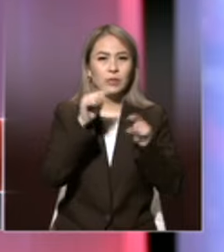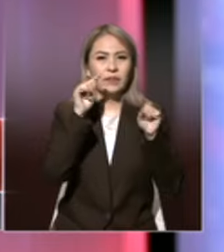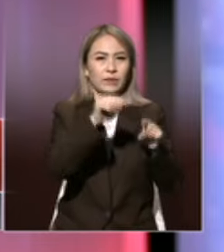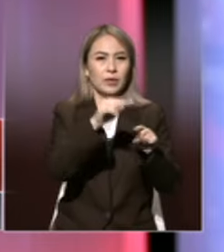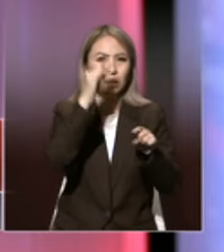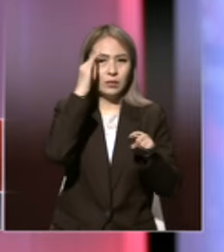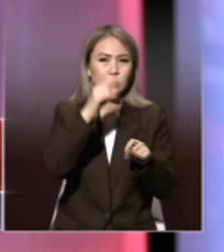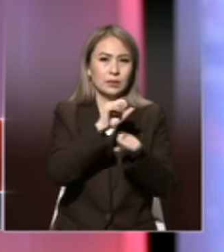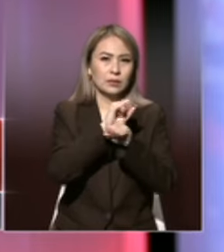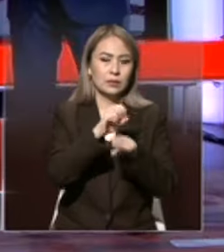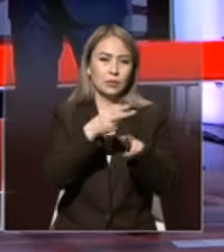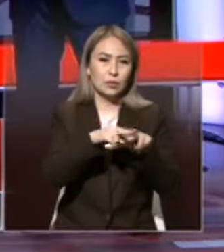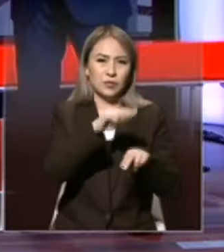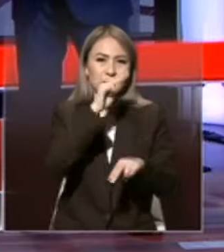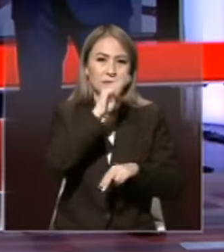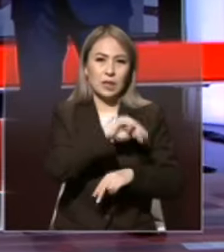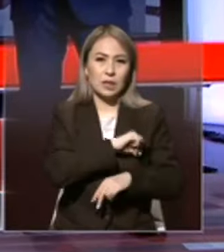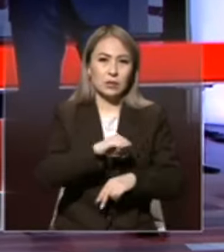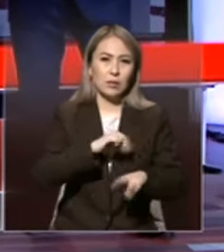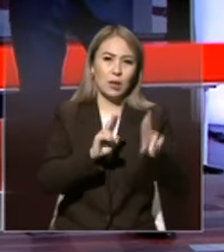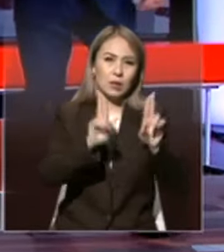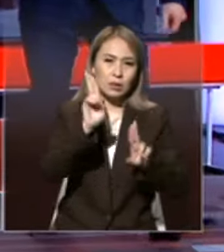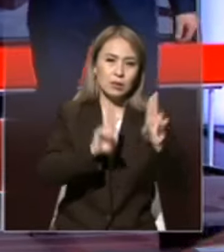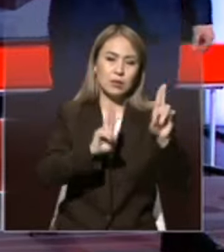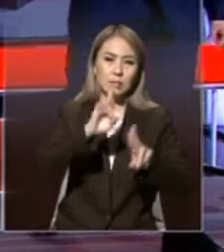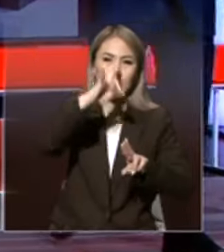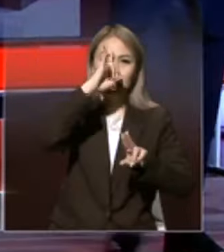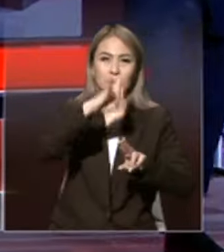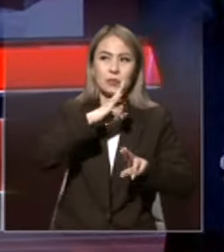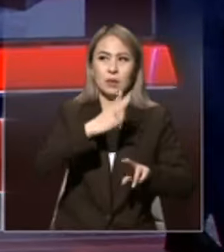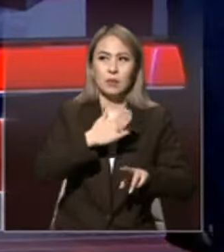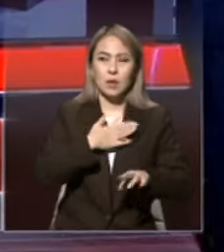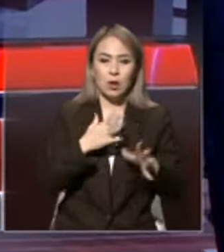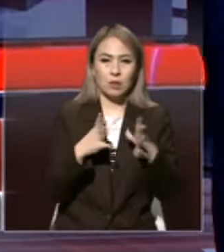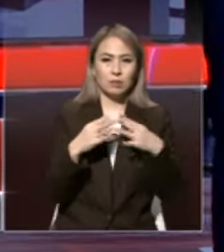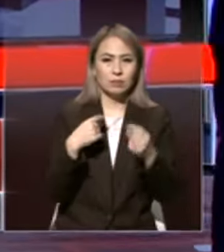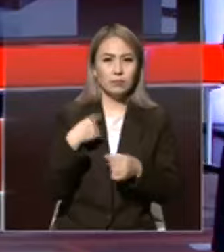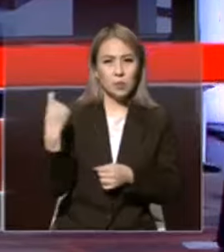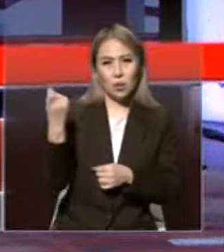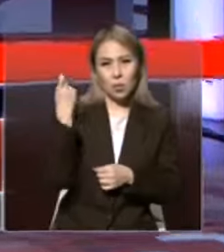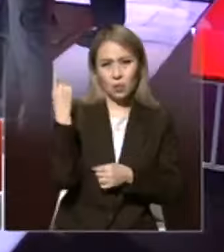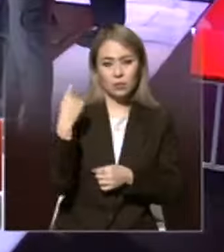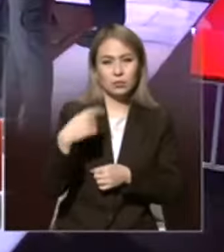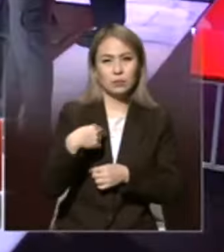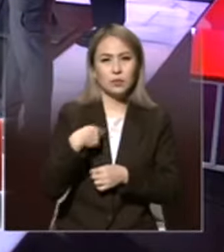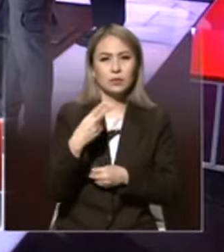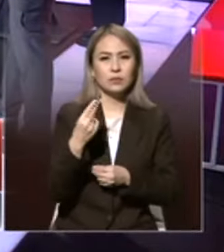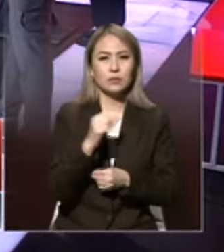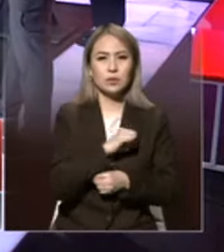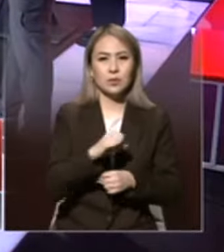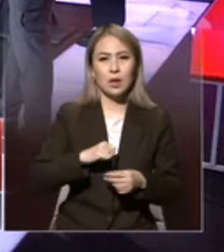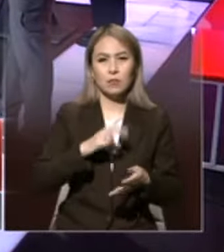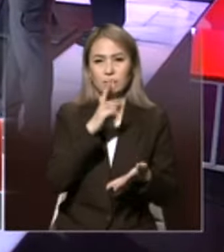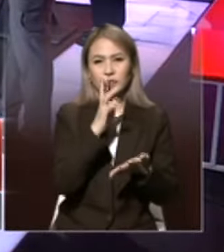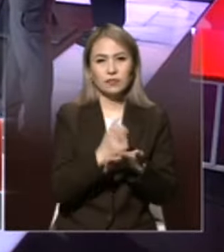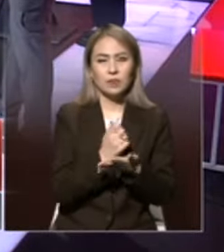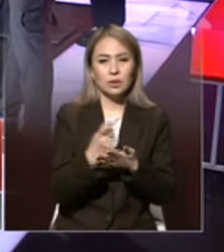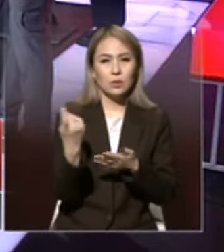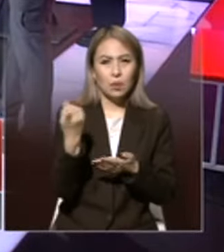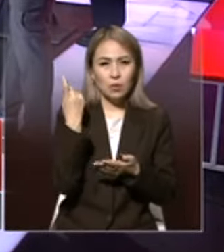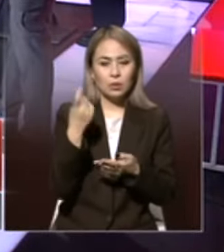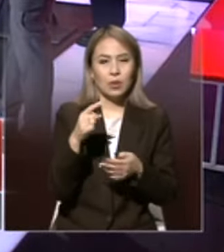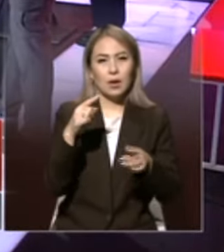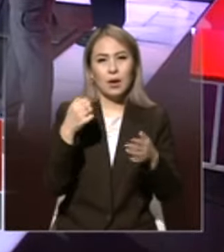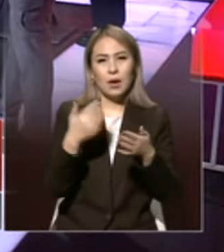отқан жоқ па деген сұрақ туады. Мәселен, мен отбасының қожайынымын. Мен ақшаны өзім ұстауым керек. Бұл неге алып келеді? Экологиялық қысымға алып